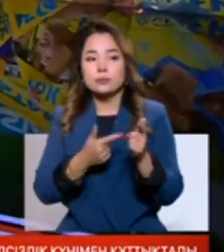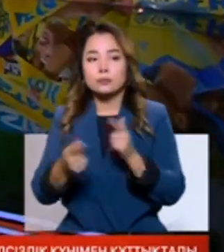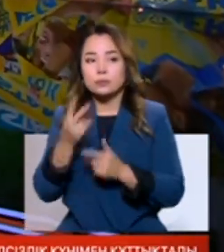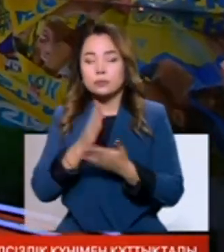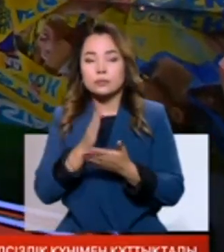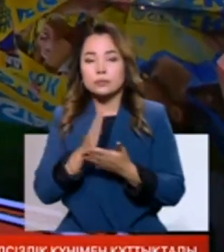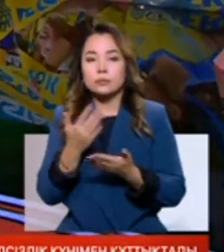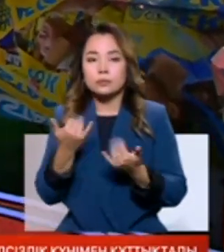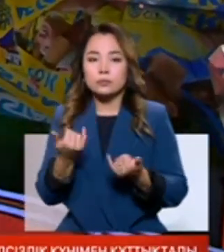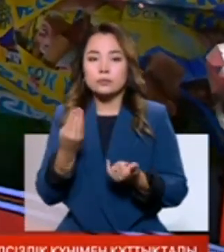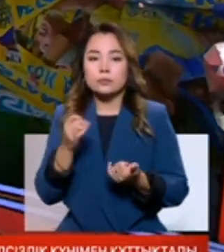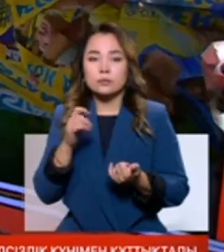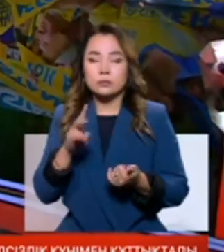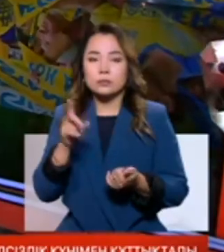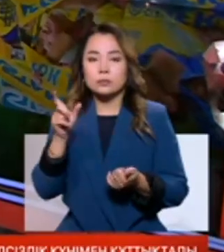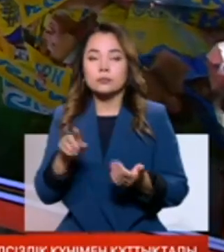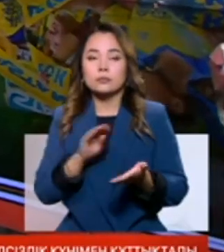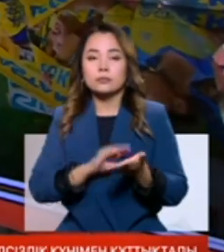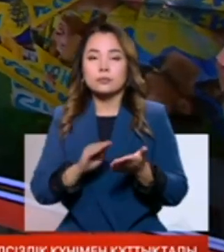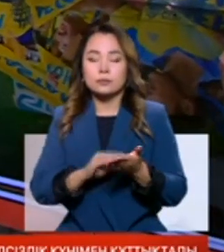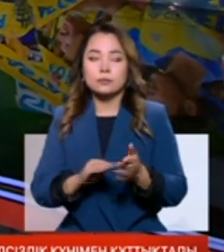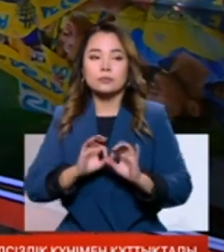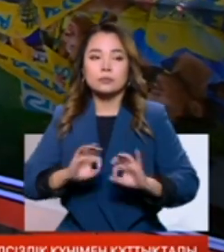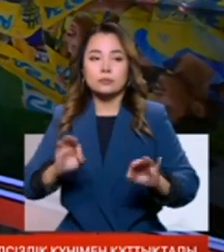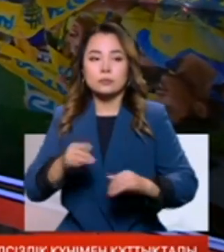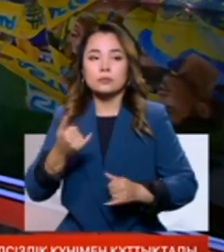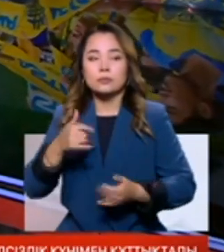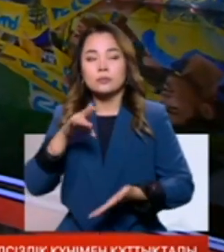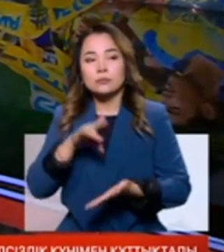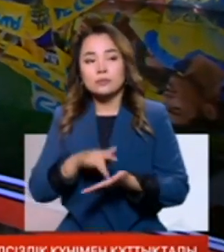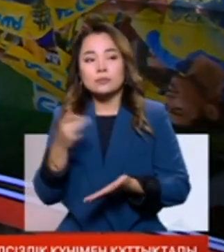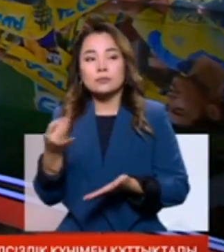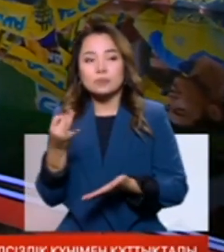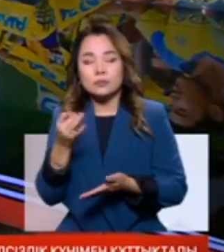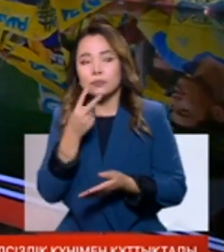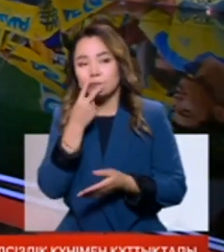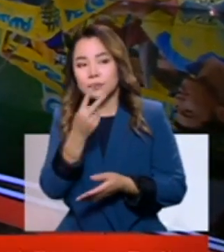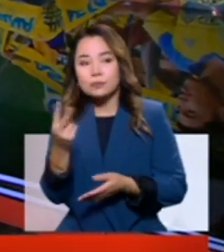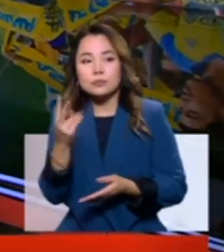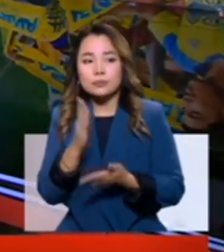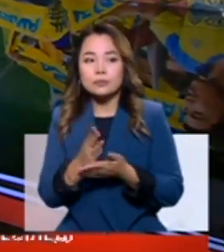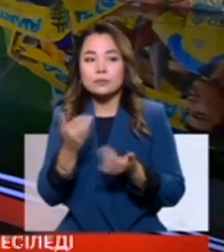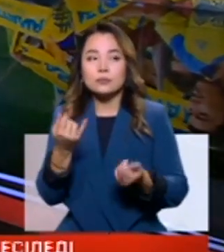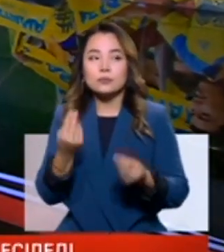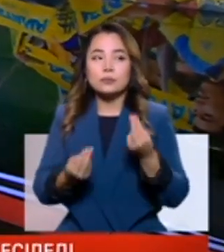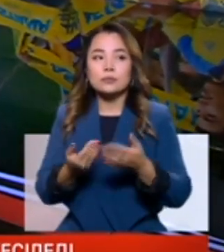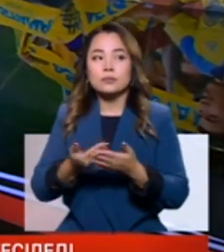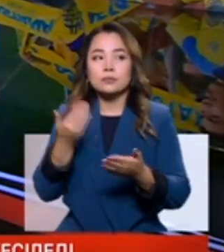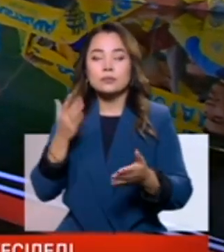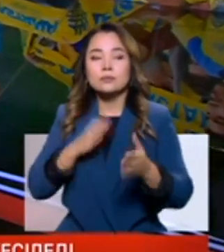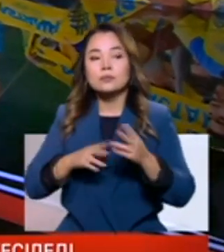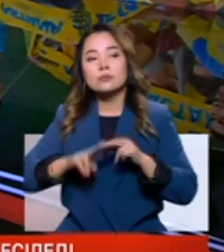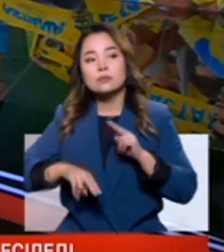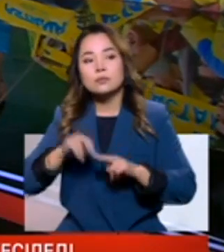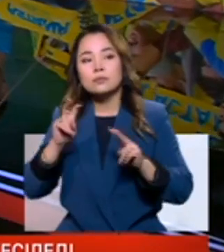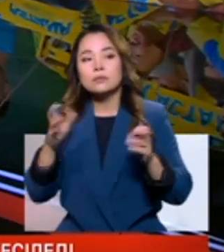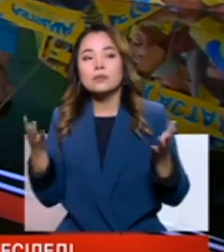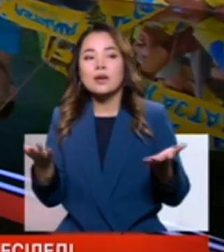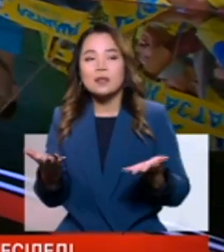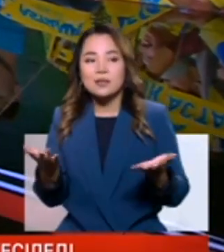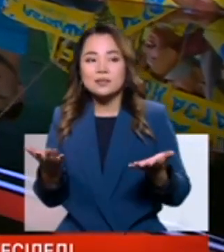жатыр. Әріптесім Шерхан Жамбылұлы қазір солардың дәл ортасында жүр. Шерхан, ойын алдындағы көңіл күй қалай?